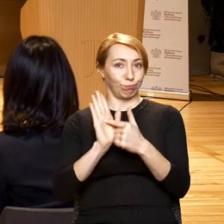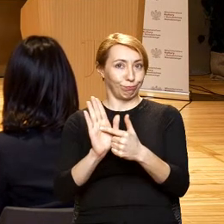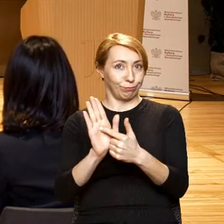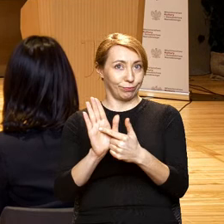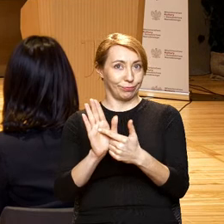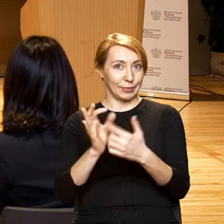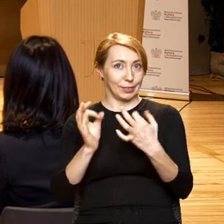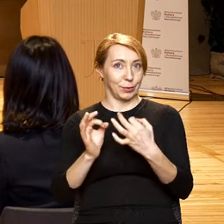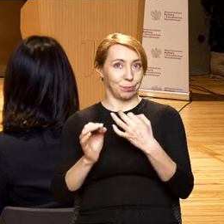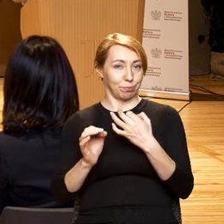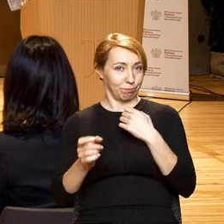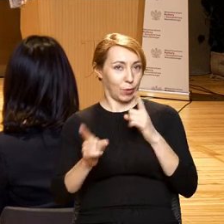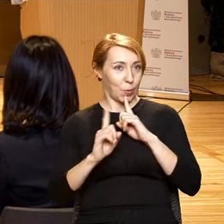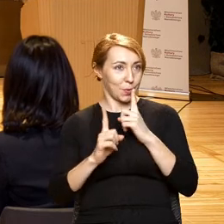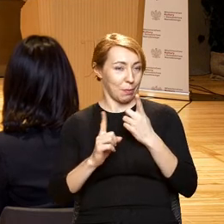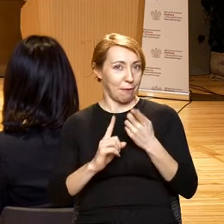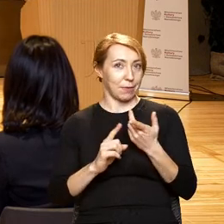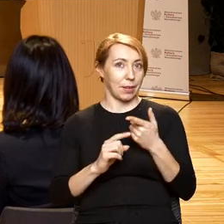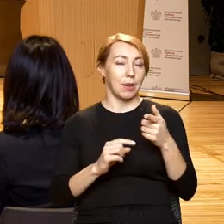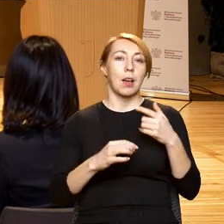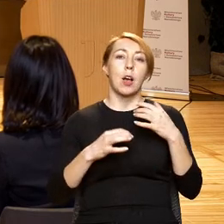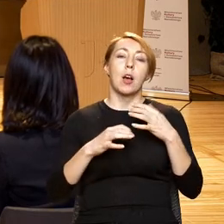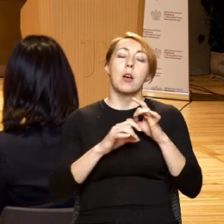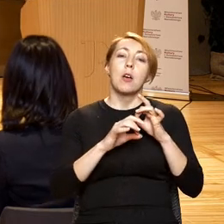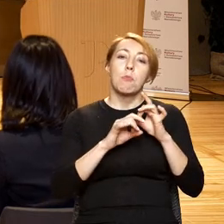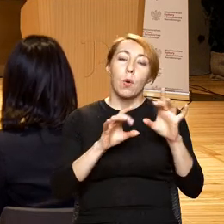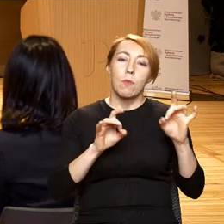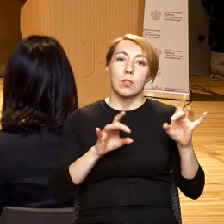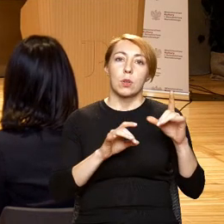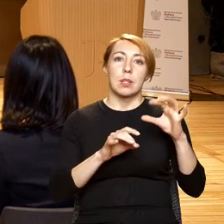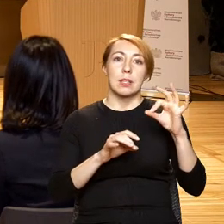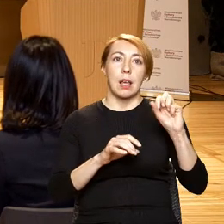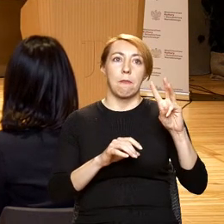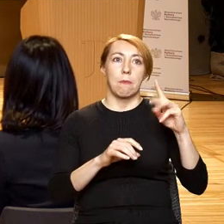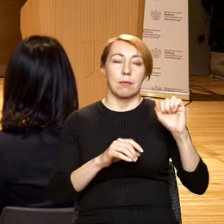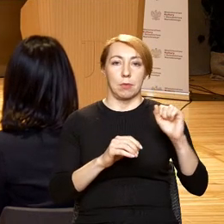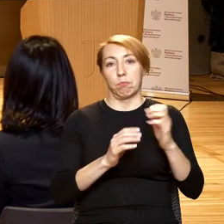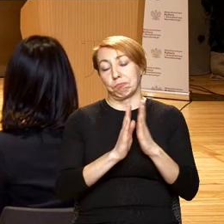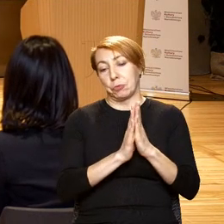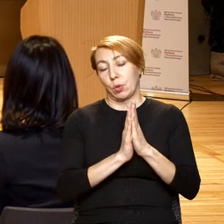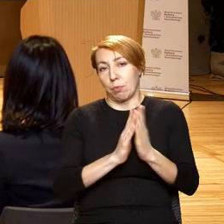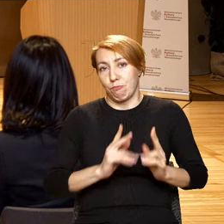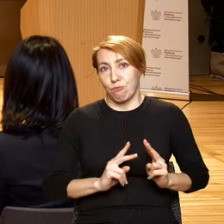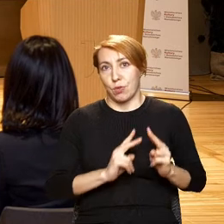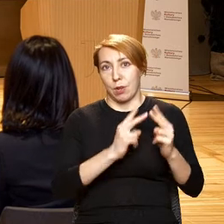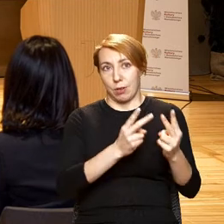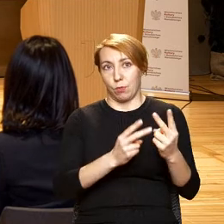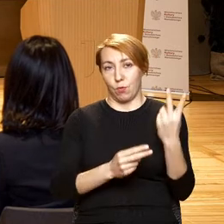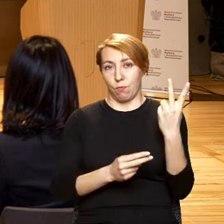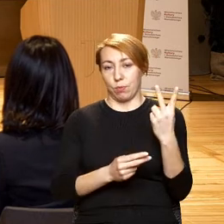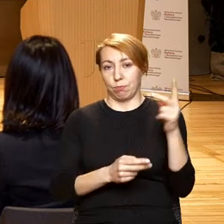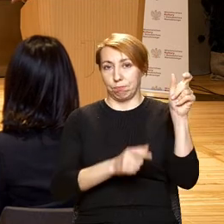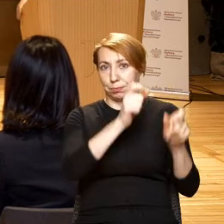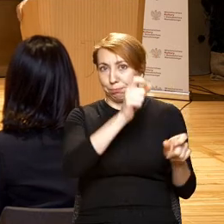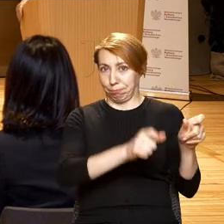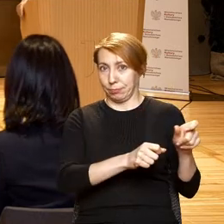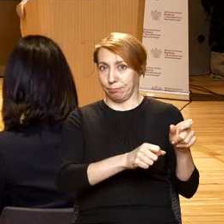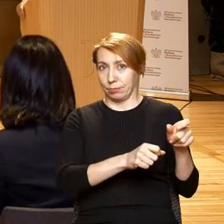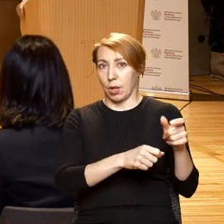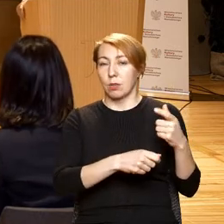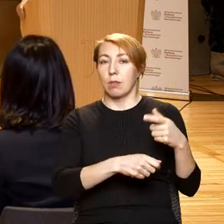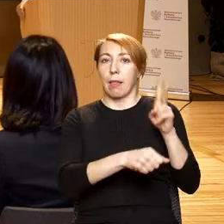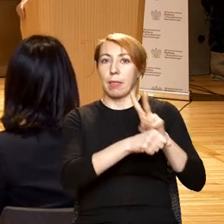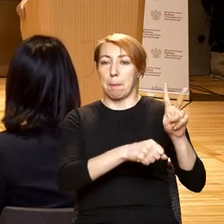mówimy, książka profesora Kazuhiko Sawady, oddajmy w takim razie głos dwóm osobom w Japonii, które są z